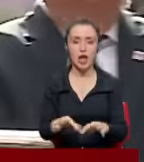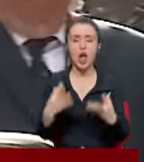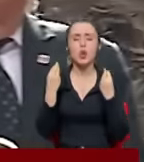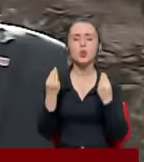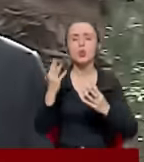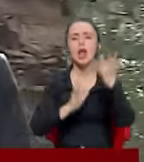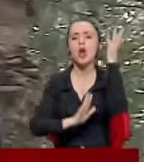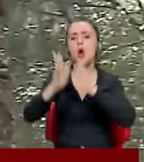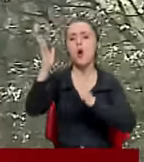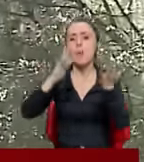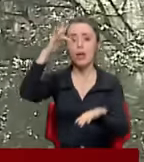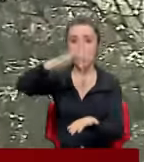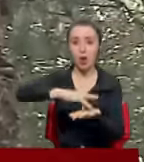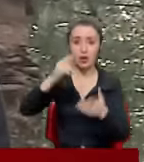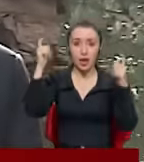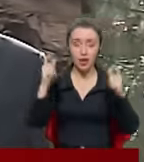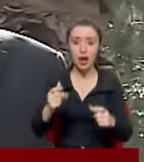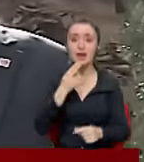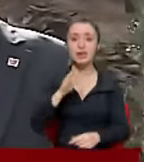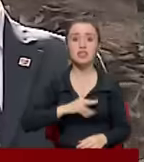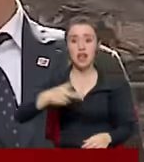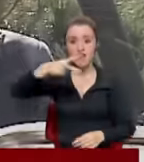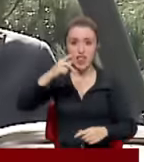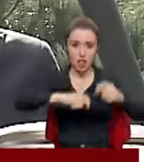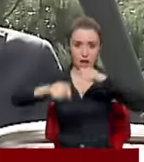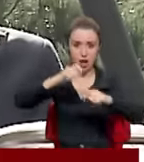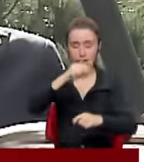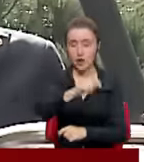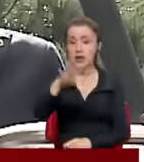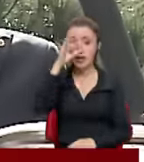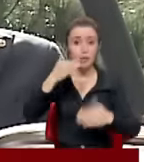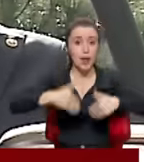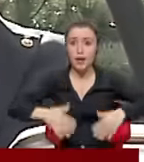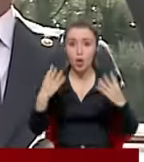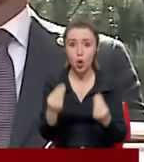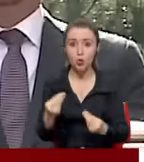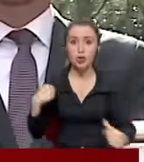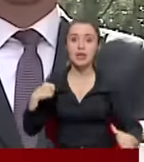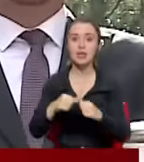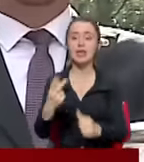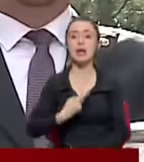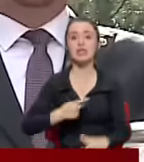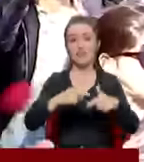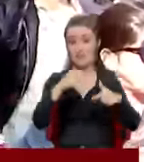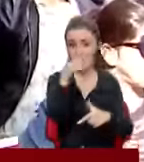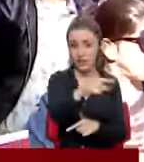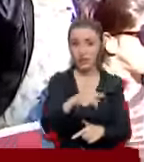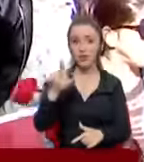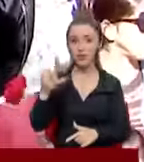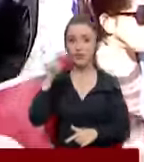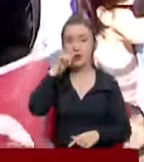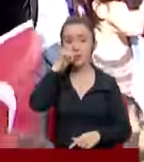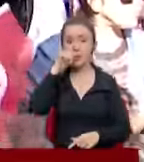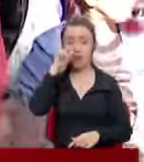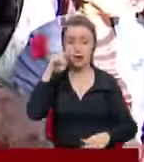ormanın ortasında kızına villa yaptırıyormuş Kim engel oldu yine bizim Ferdi 31 Mart